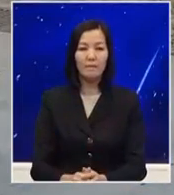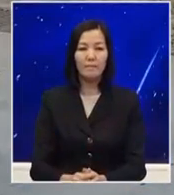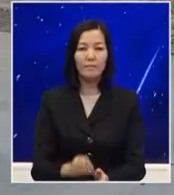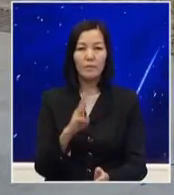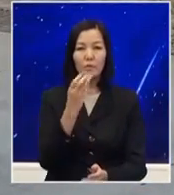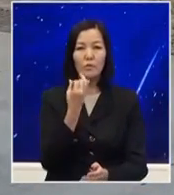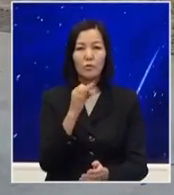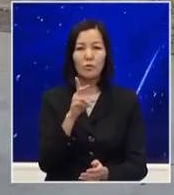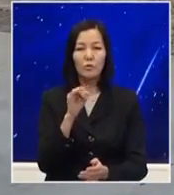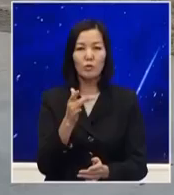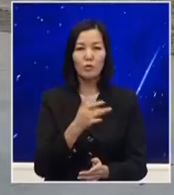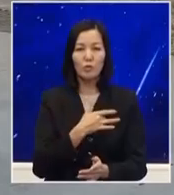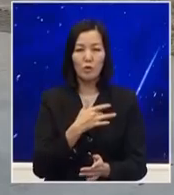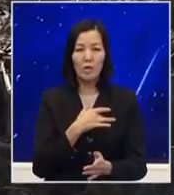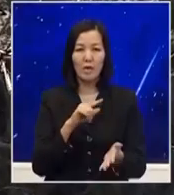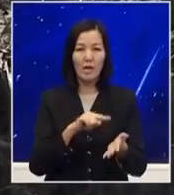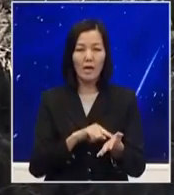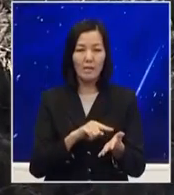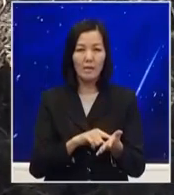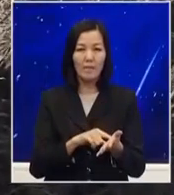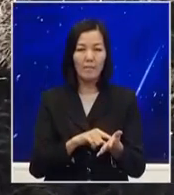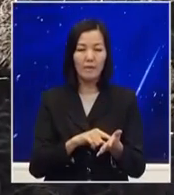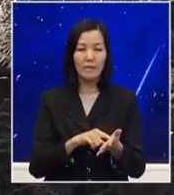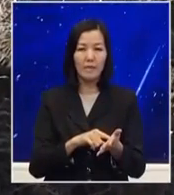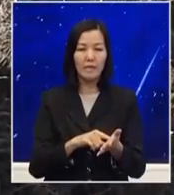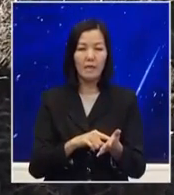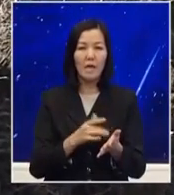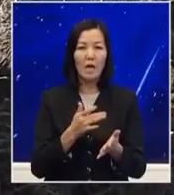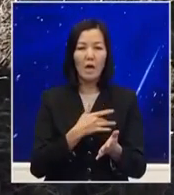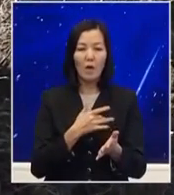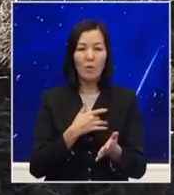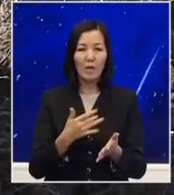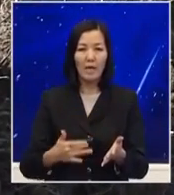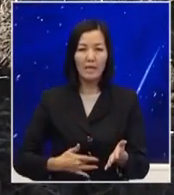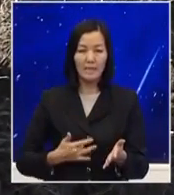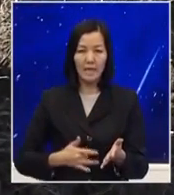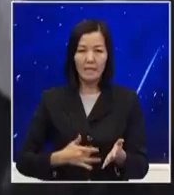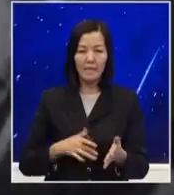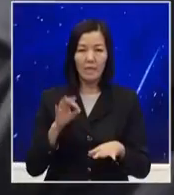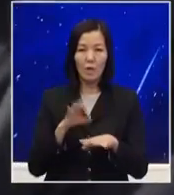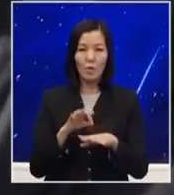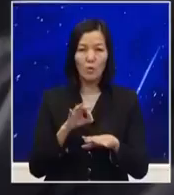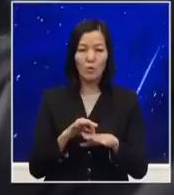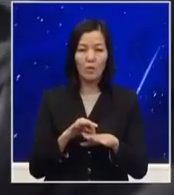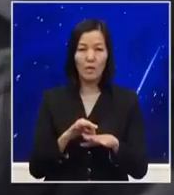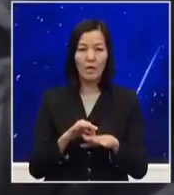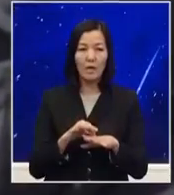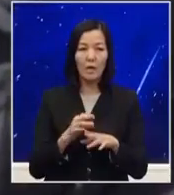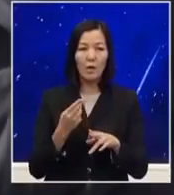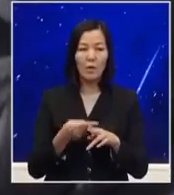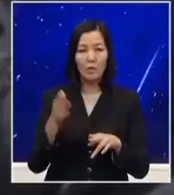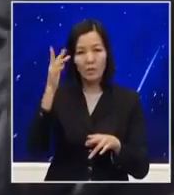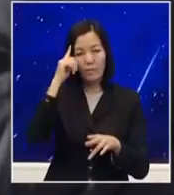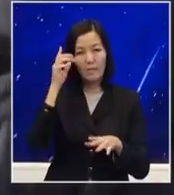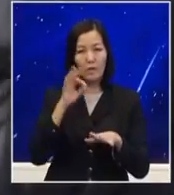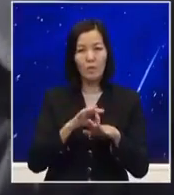Шүйгін шөп жүрек қан тамыр жүйесінің ауруларында, жүрек түйілуінде, асқазан мен ішек спазмасында, ұйқысыздықта және бас ауруына